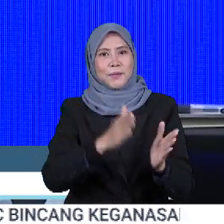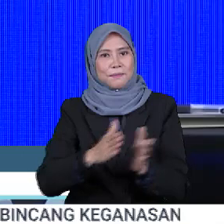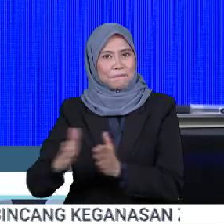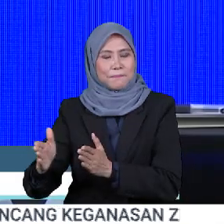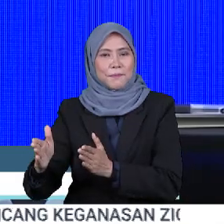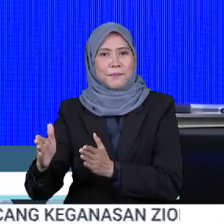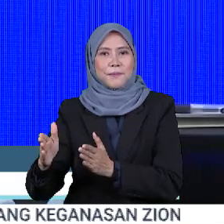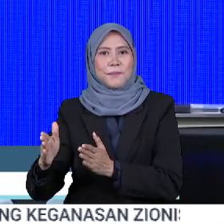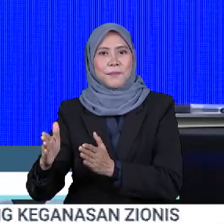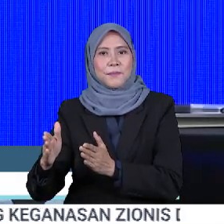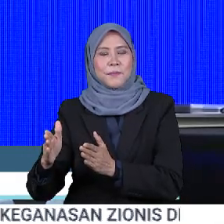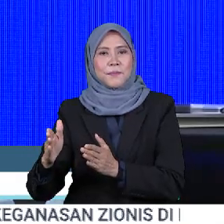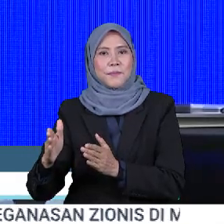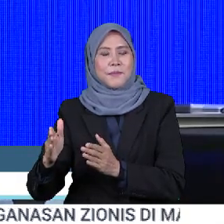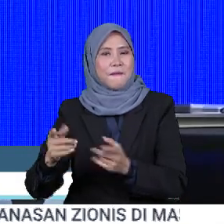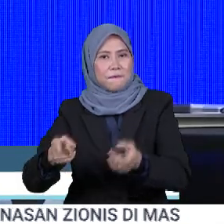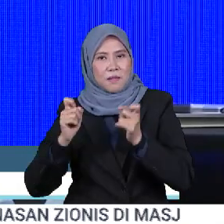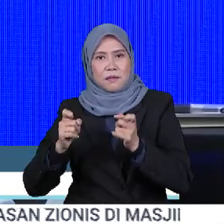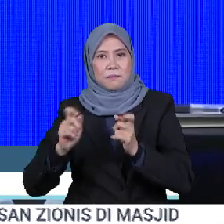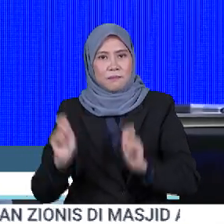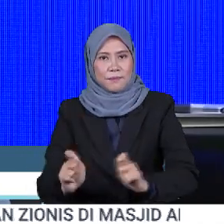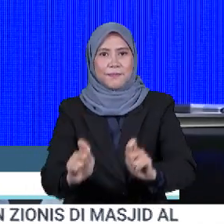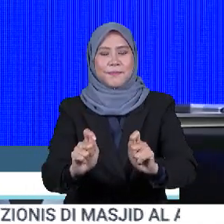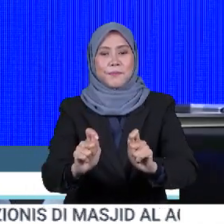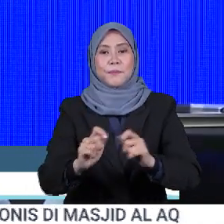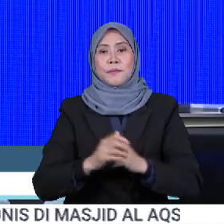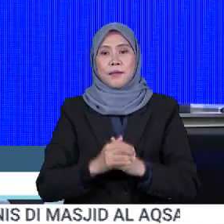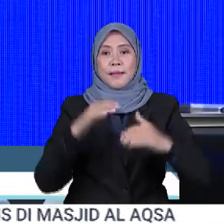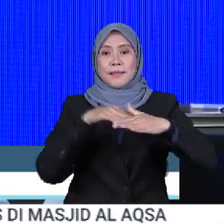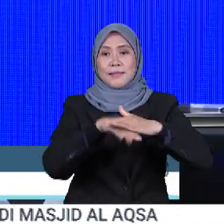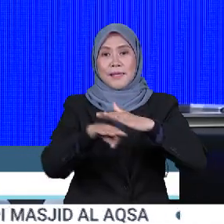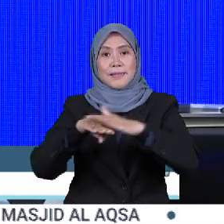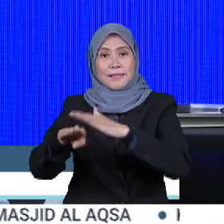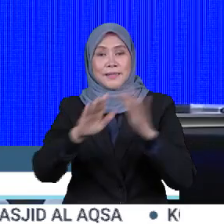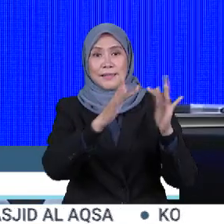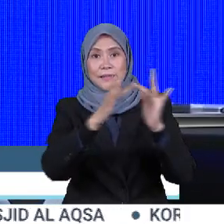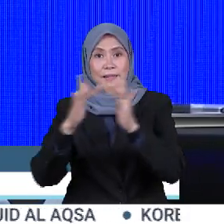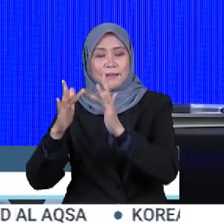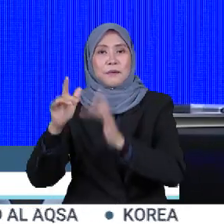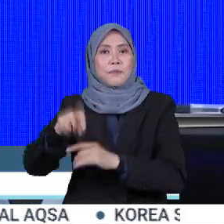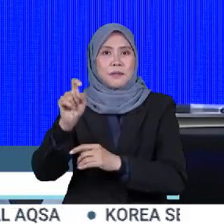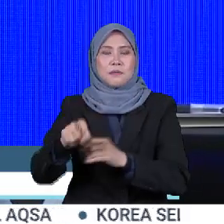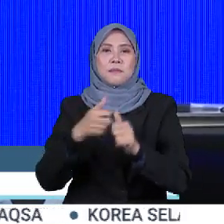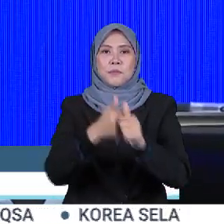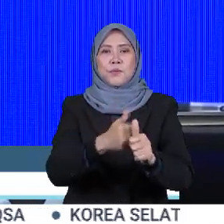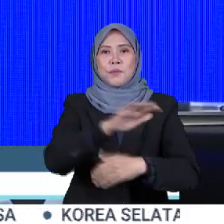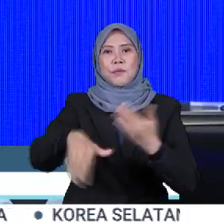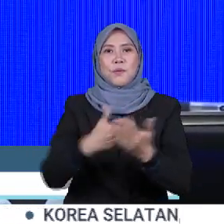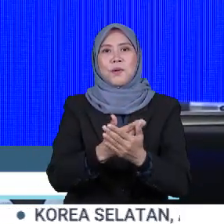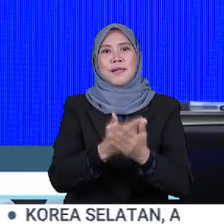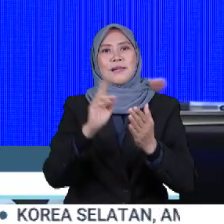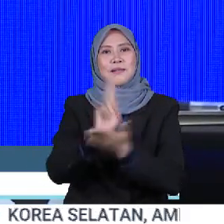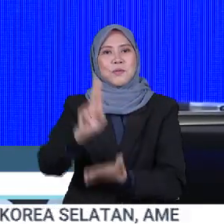rancangan segera supaya akses internet Ini mesti dipenuhi di semua